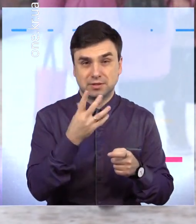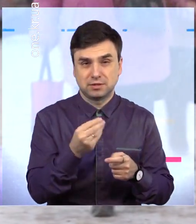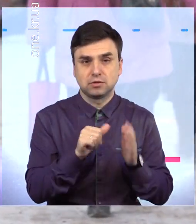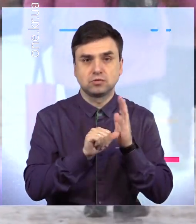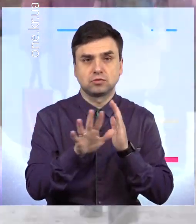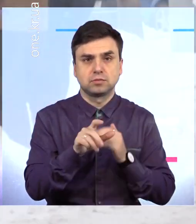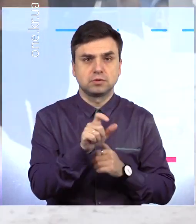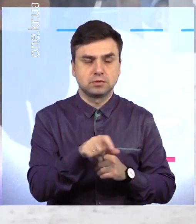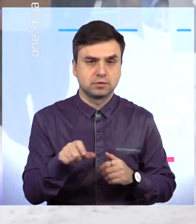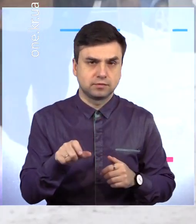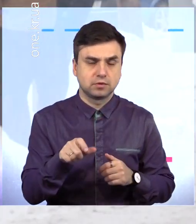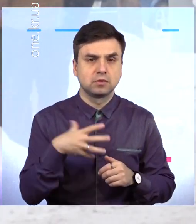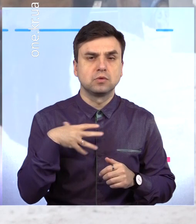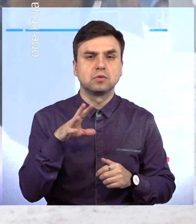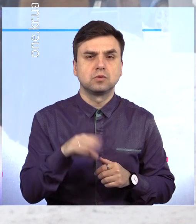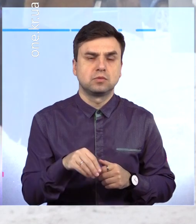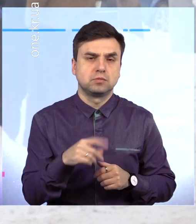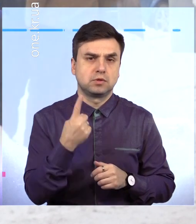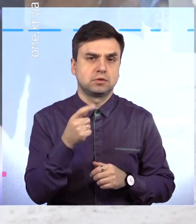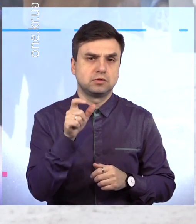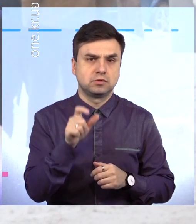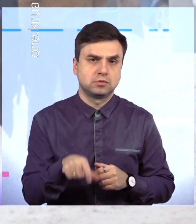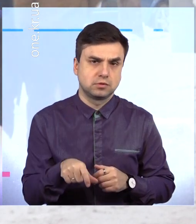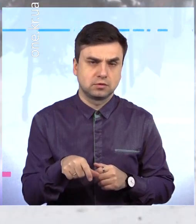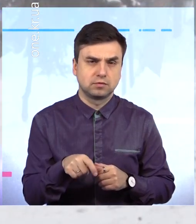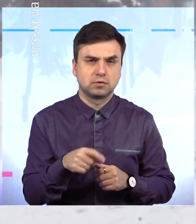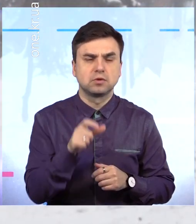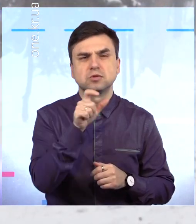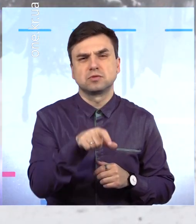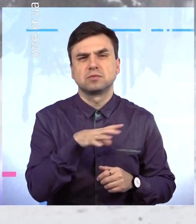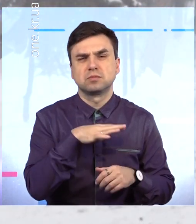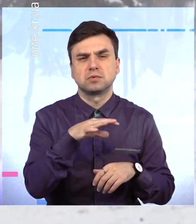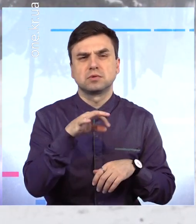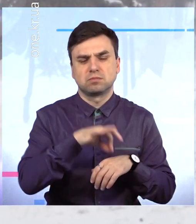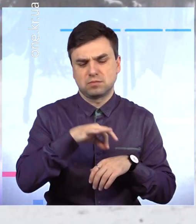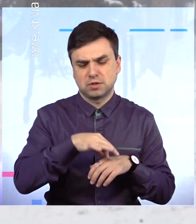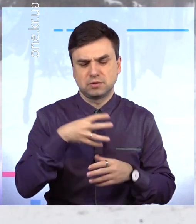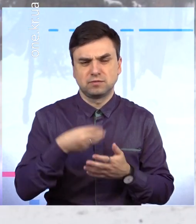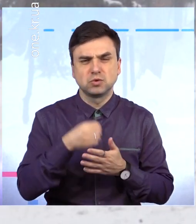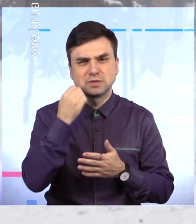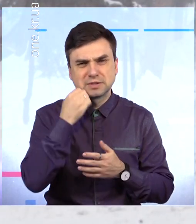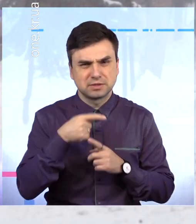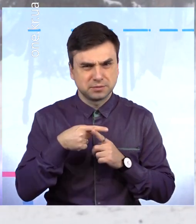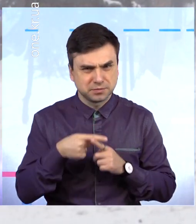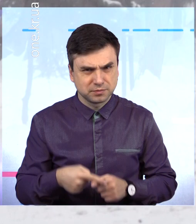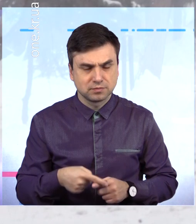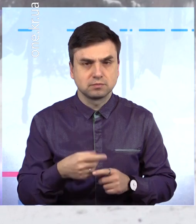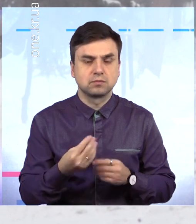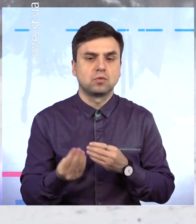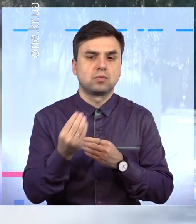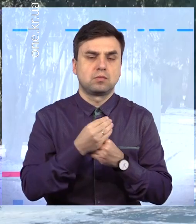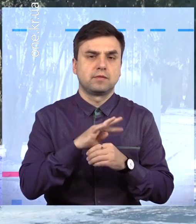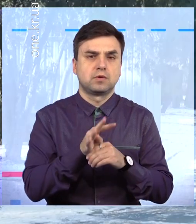хвороби. Летальний випадок за добу зафіксовано по місту один. У пацієнта коронавірус протікав на тлі ускладнення хронічного захворювання.